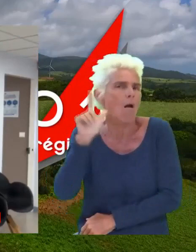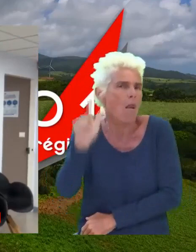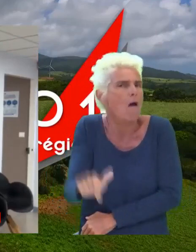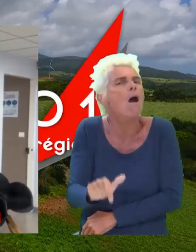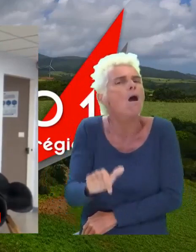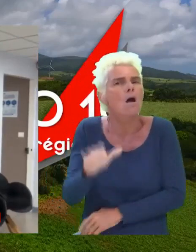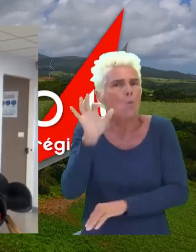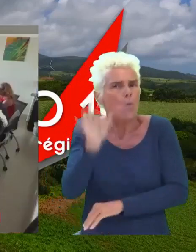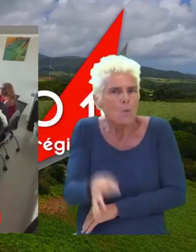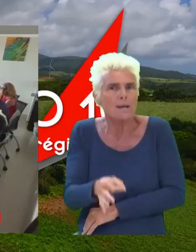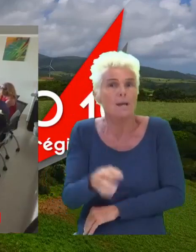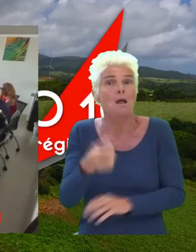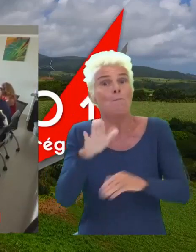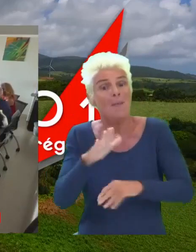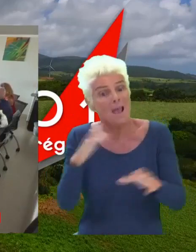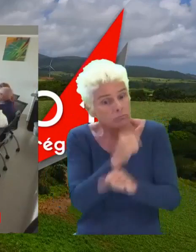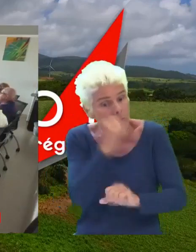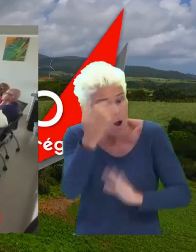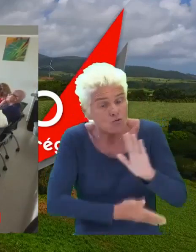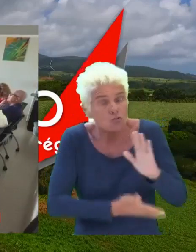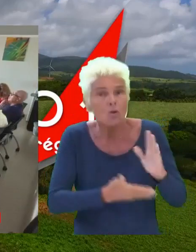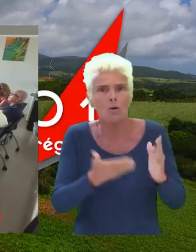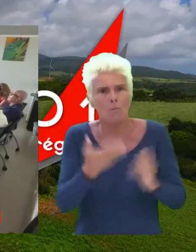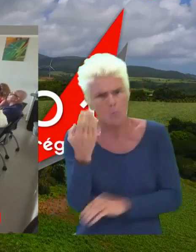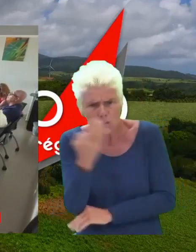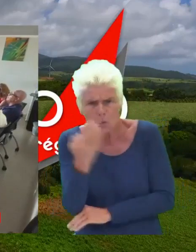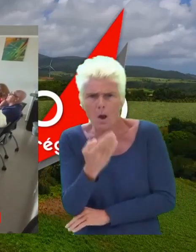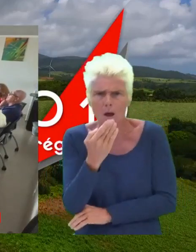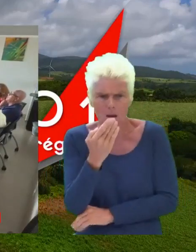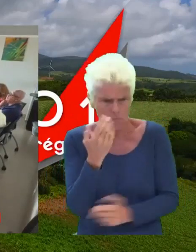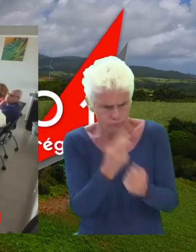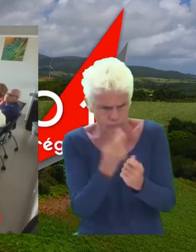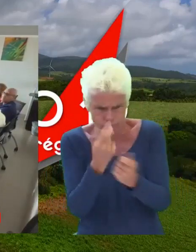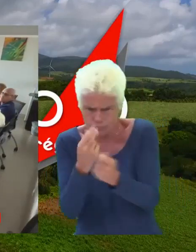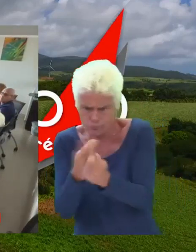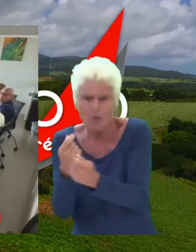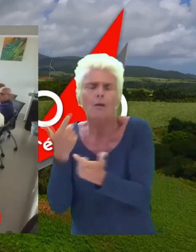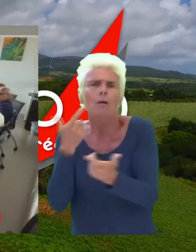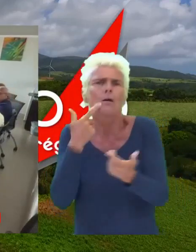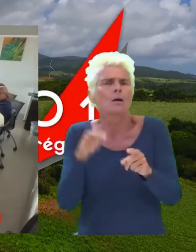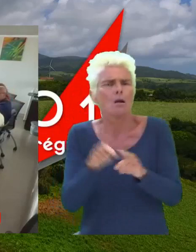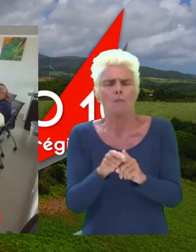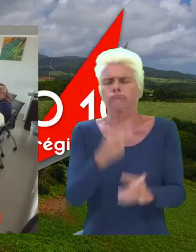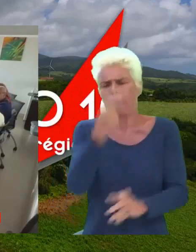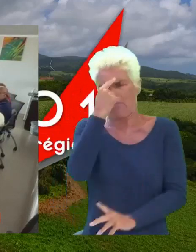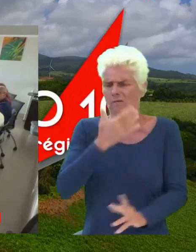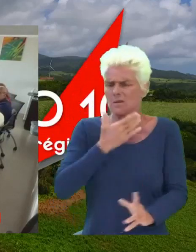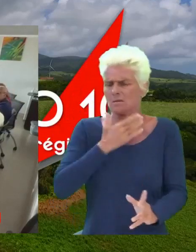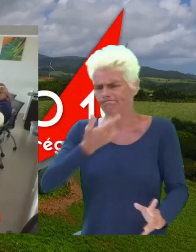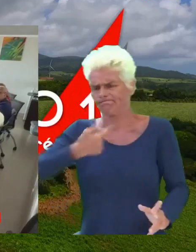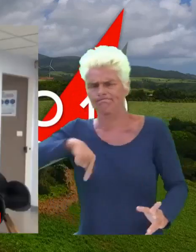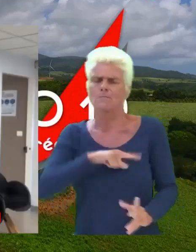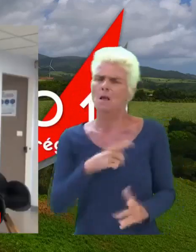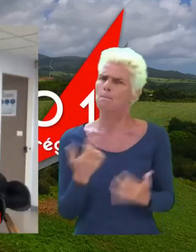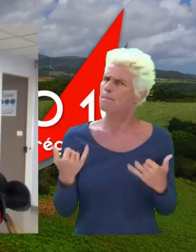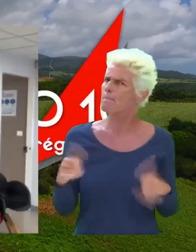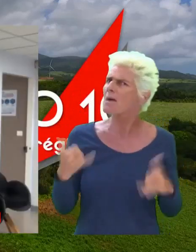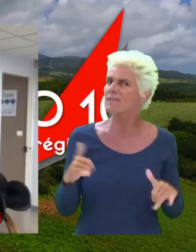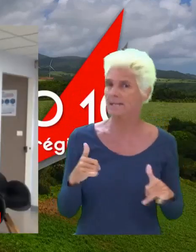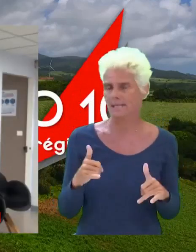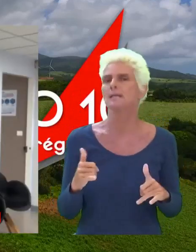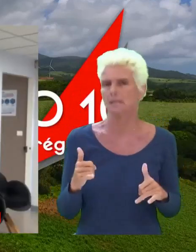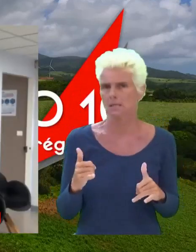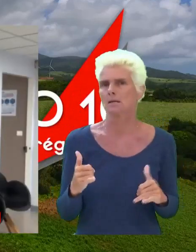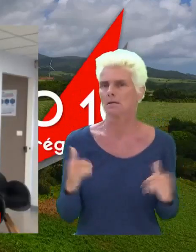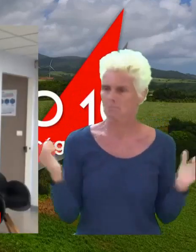au regard des enjeux et des besoins de nos territoire cela reste de notre point de vue encore peu ambitieux ou tout pour le